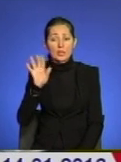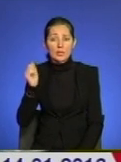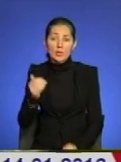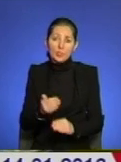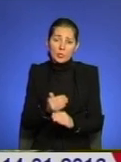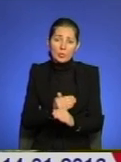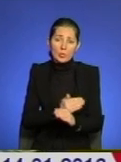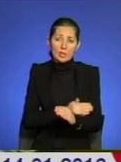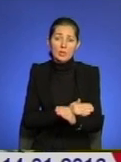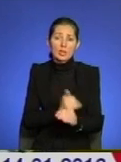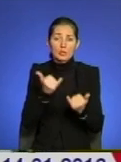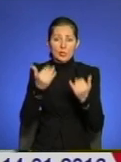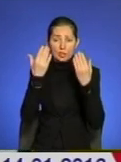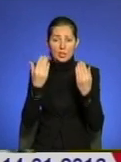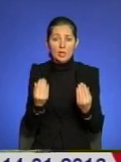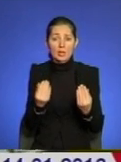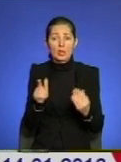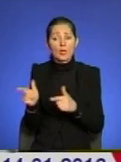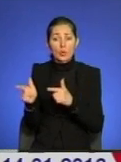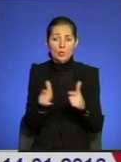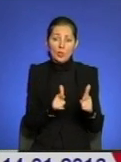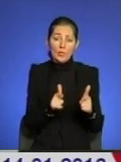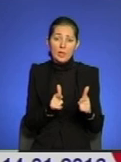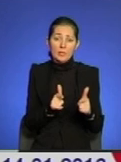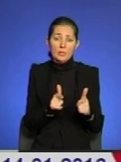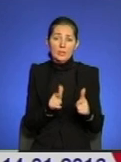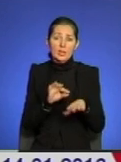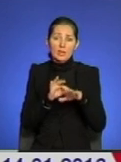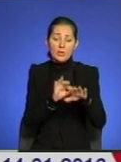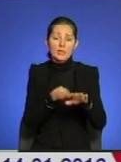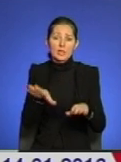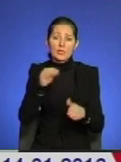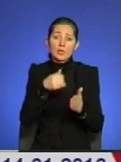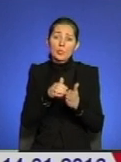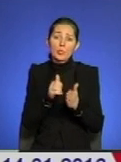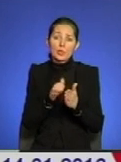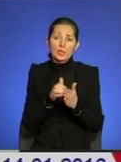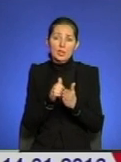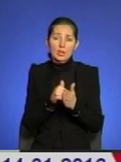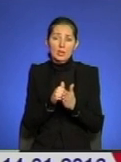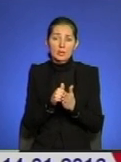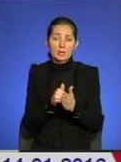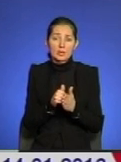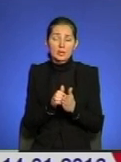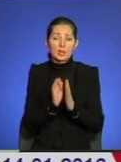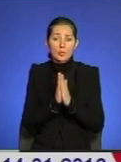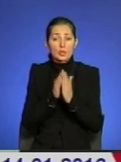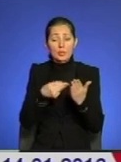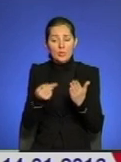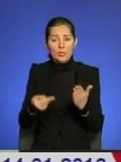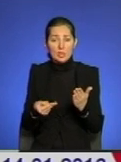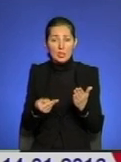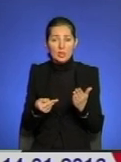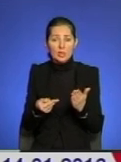поступається. І на сьогоднішній день він готовий вивезти всі поросята. Правда, ну, просить підписати,